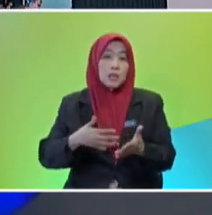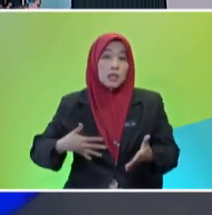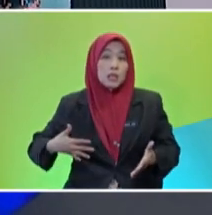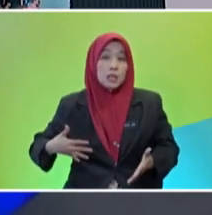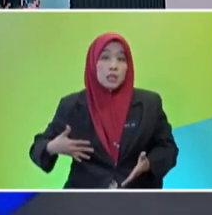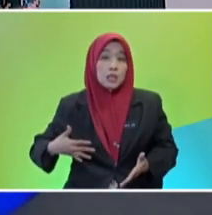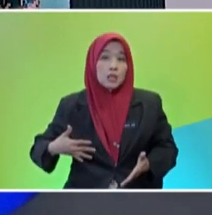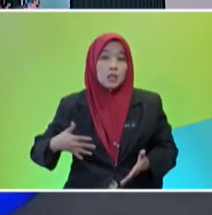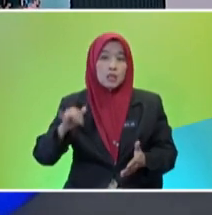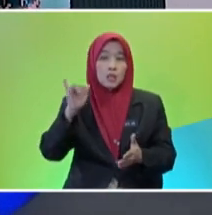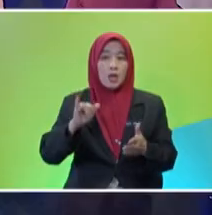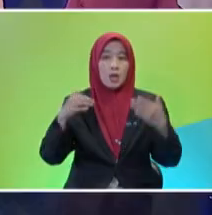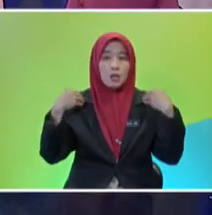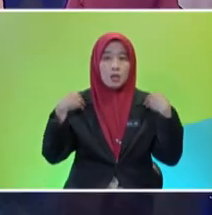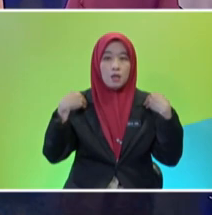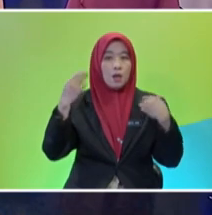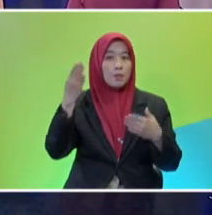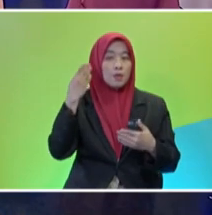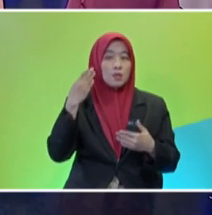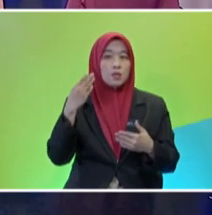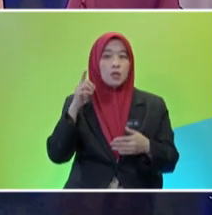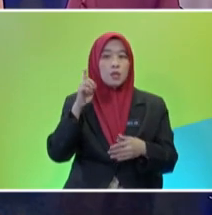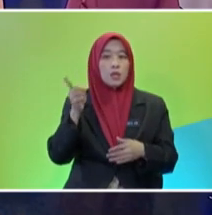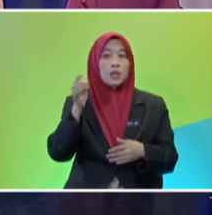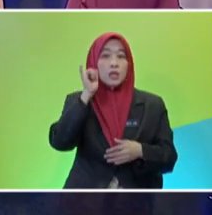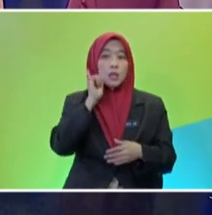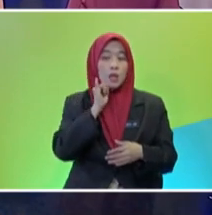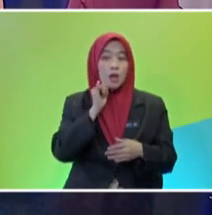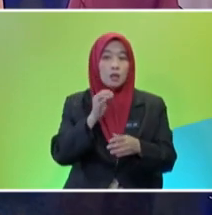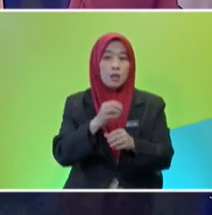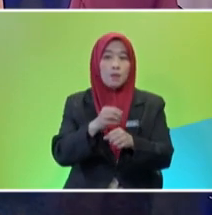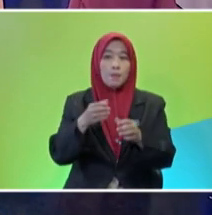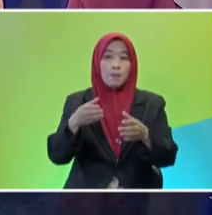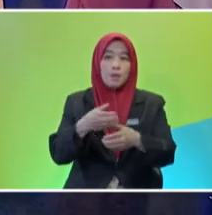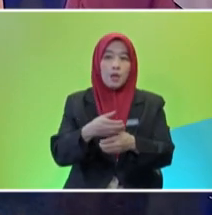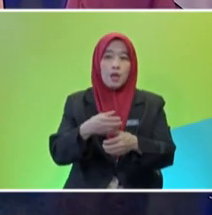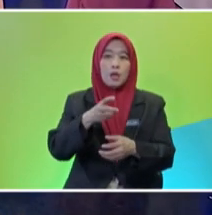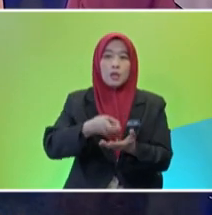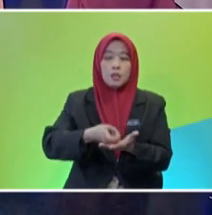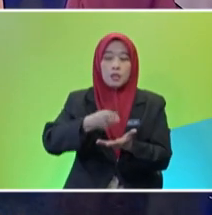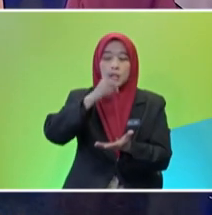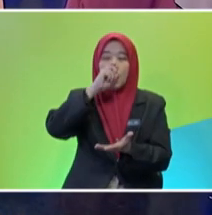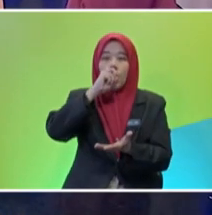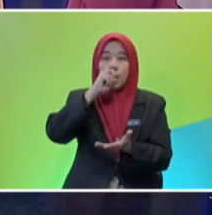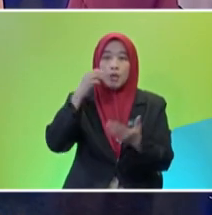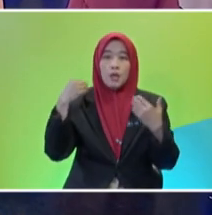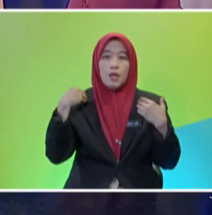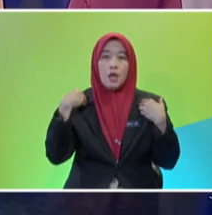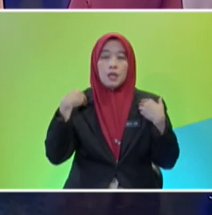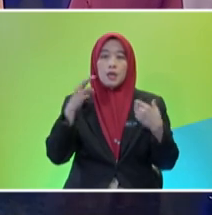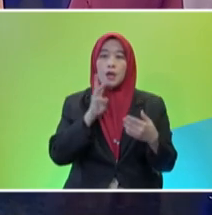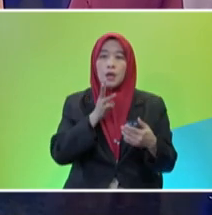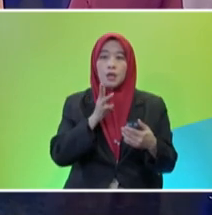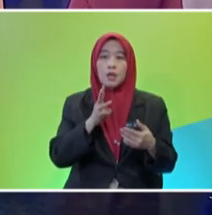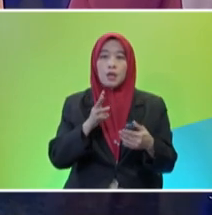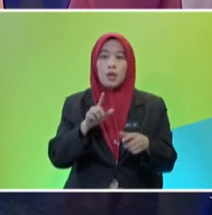Seperti biasa dia tengah memegang cawan yang berisi air. Jadi itu merupakan langkah